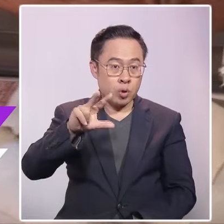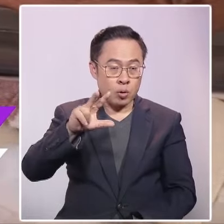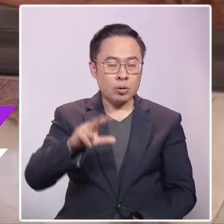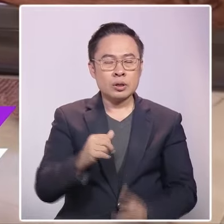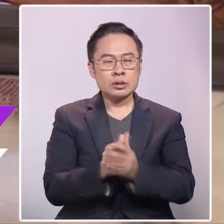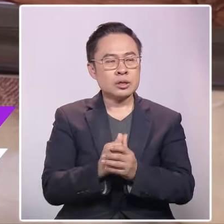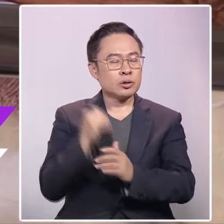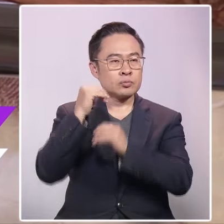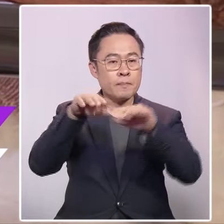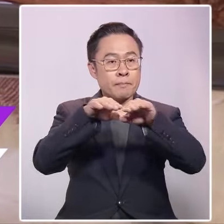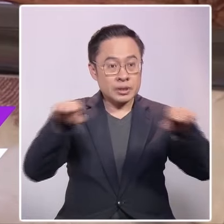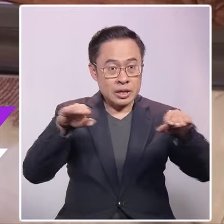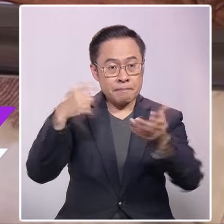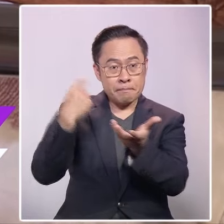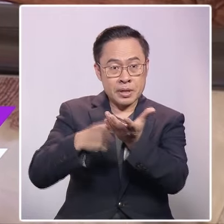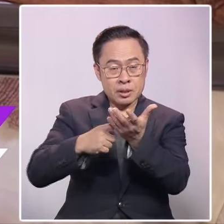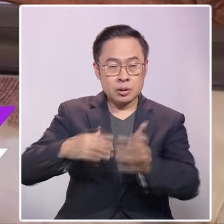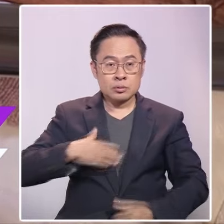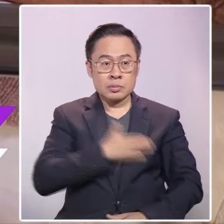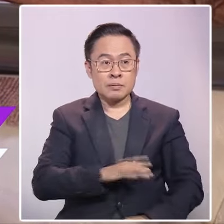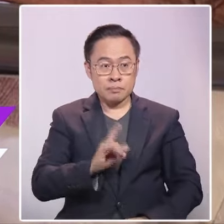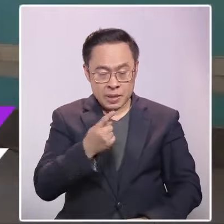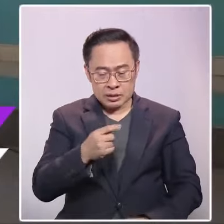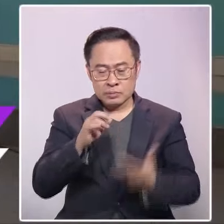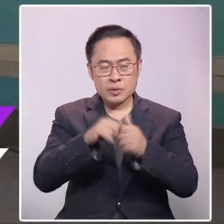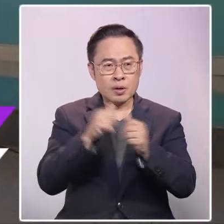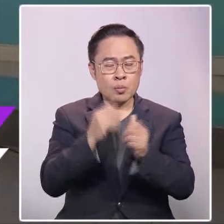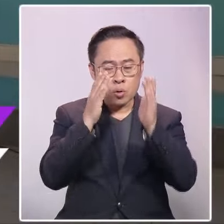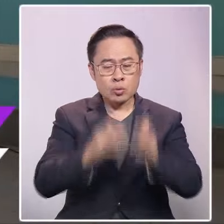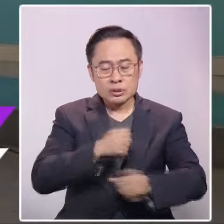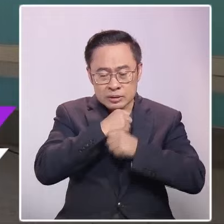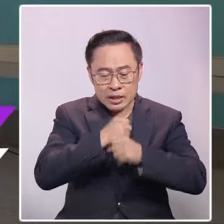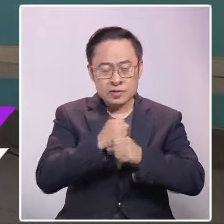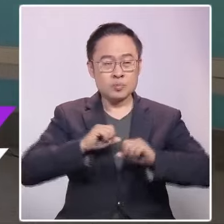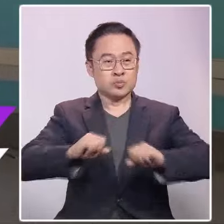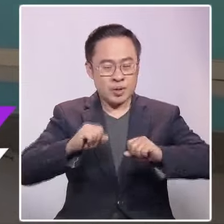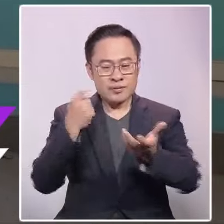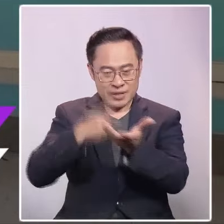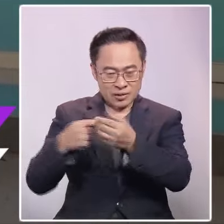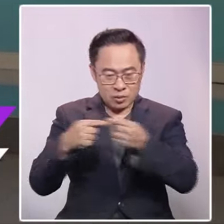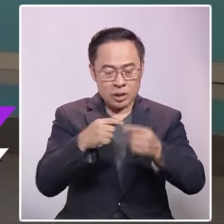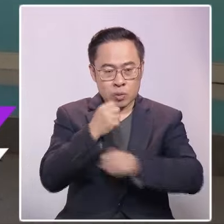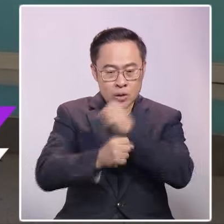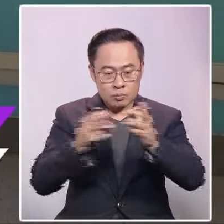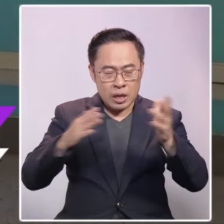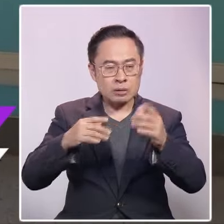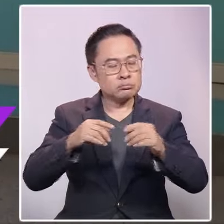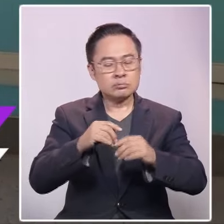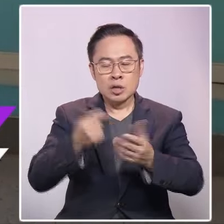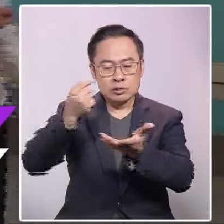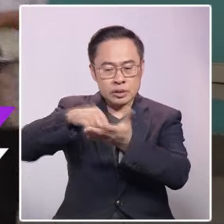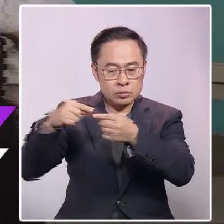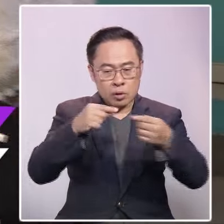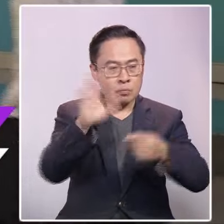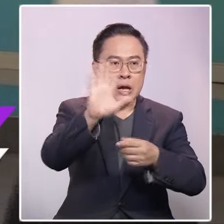ประกันสุขภาพนะครับแก้ไขปัญหาเดิมของการทำประกันสุขภาพที่หลายๆบริษัทมักจะไม่ค่อยต่ออายุประกันสุขภาพ